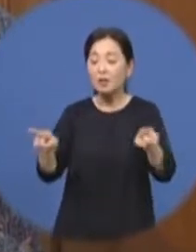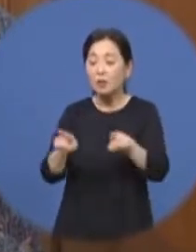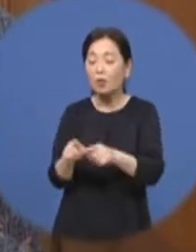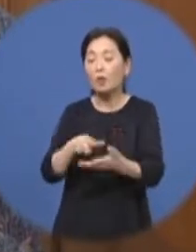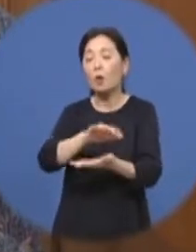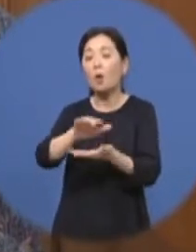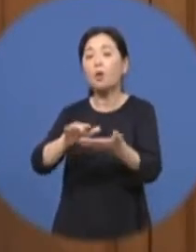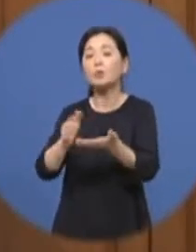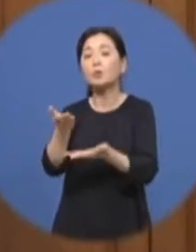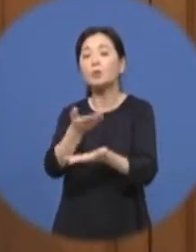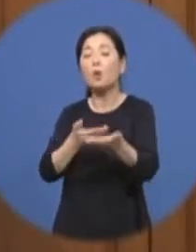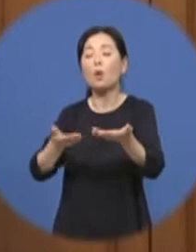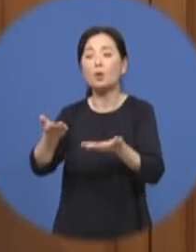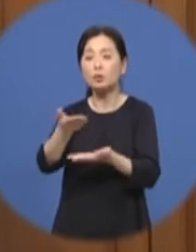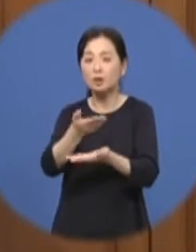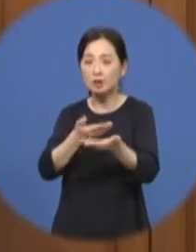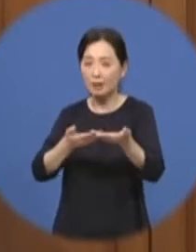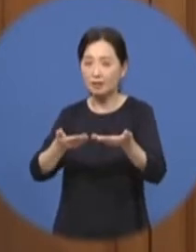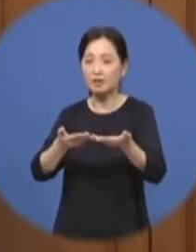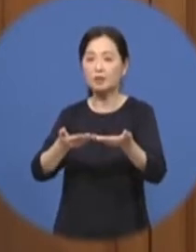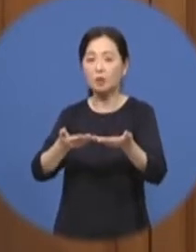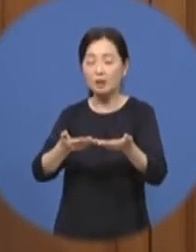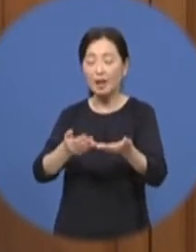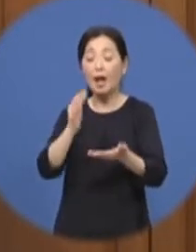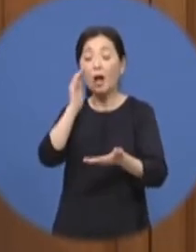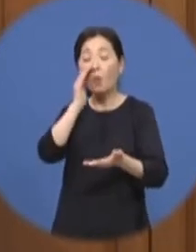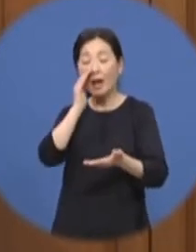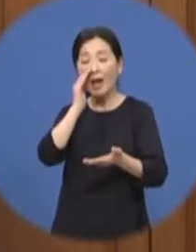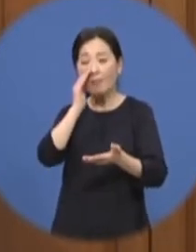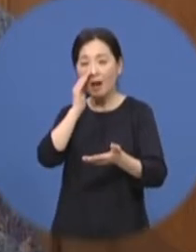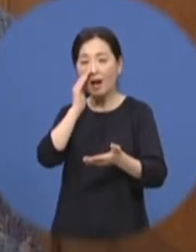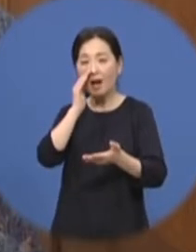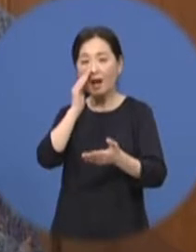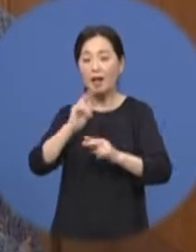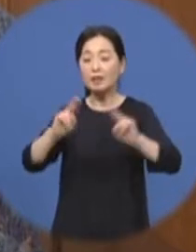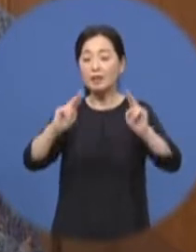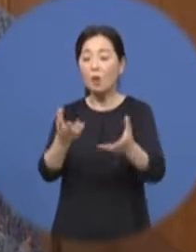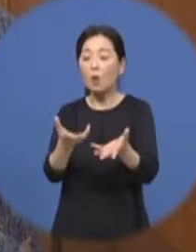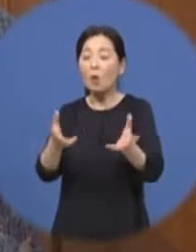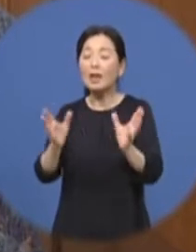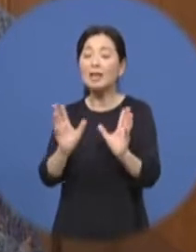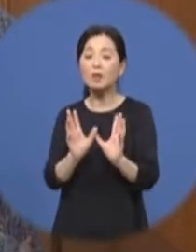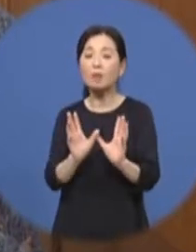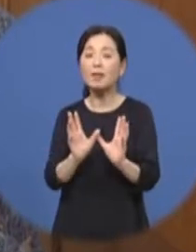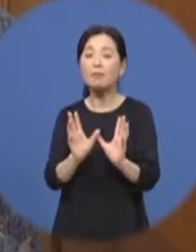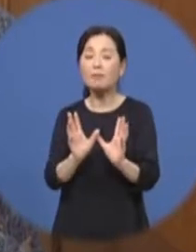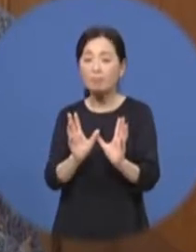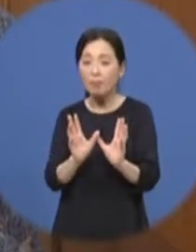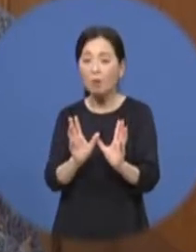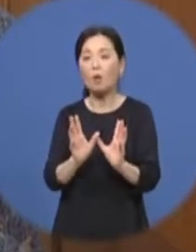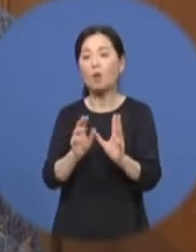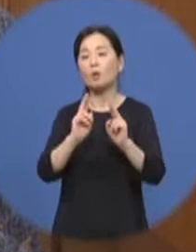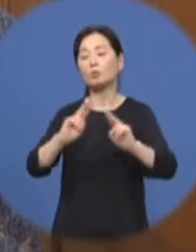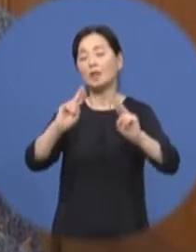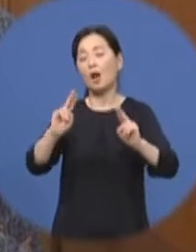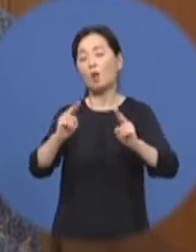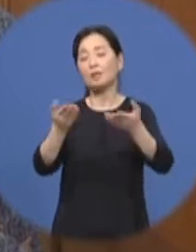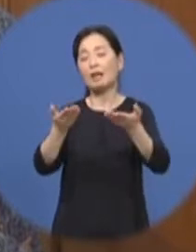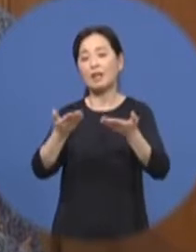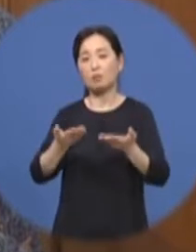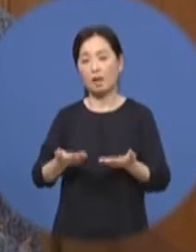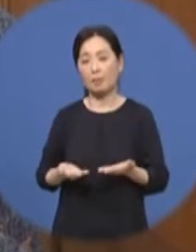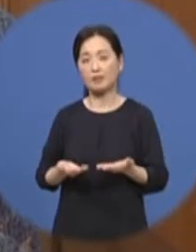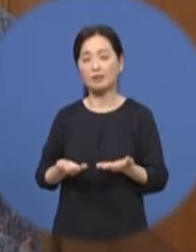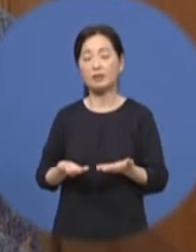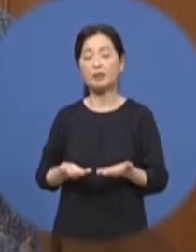れる。で和歌山児童合唱団さんも日本そういう和歌山を代表して歌を歌ってくださる、でもう